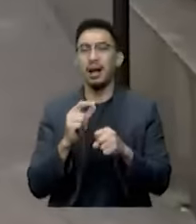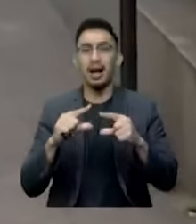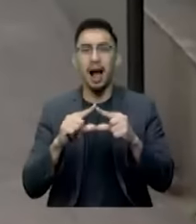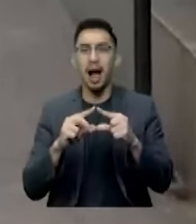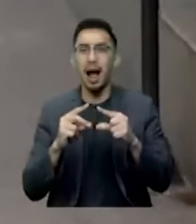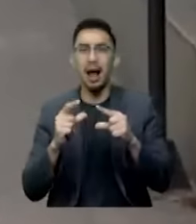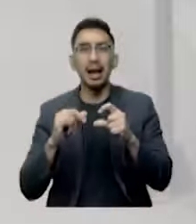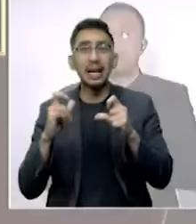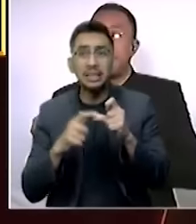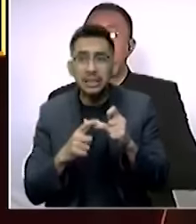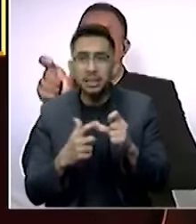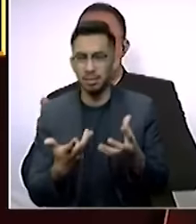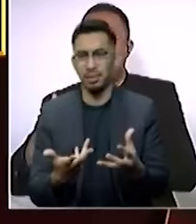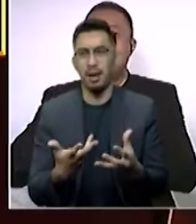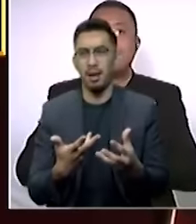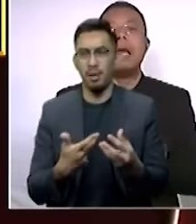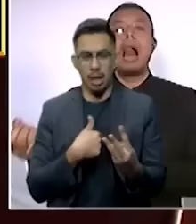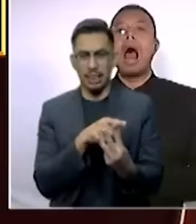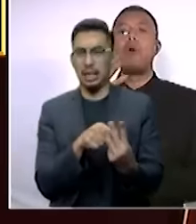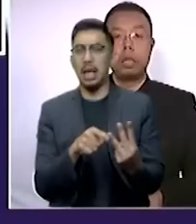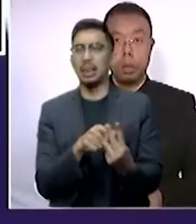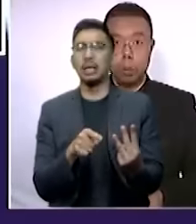yang memenuhi syarat.